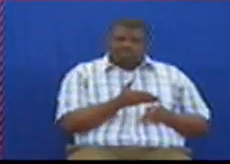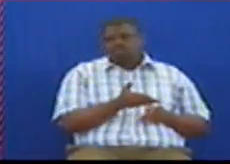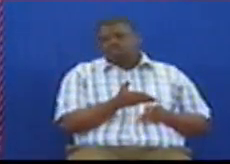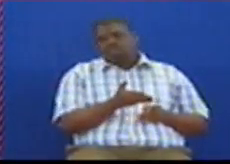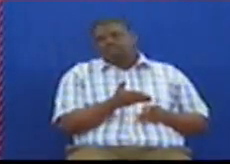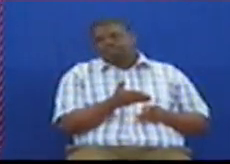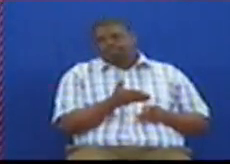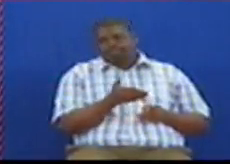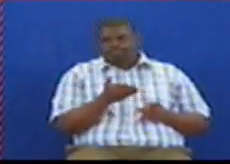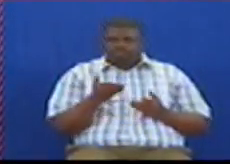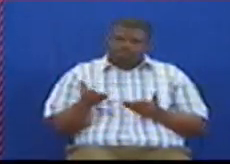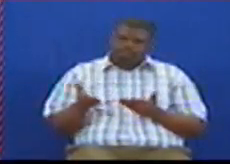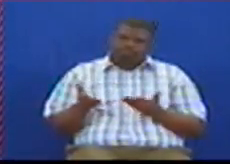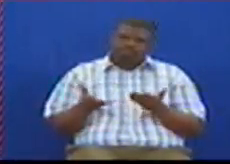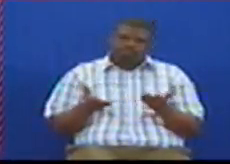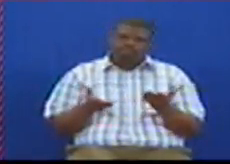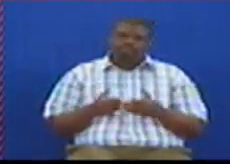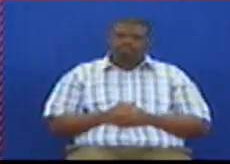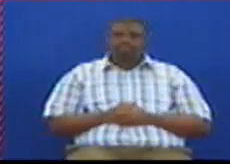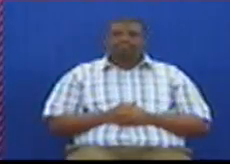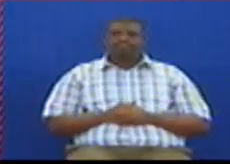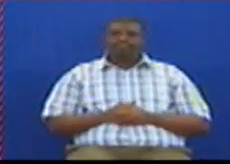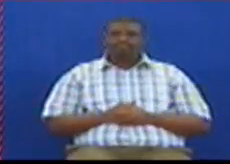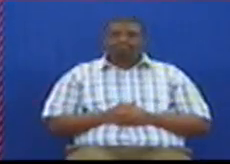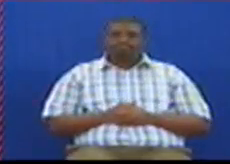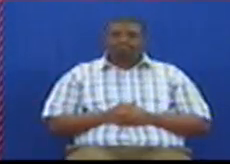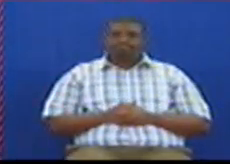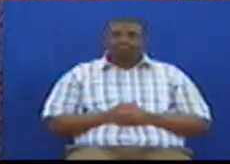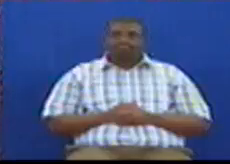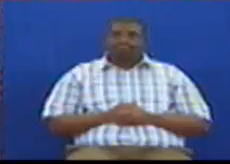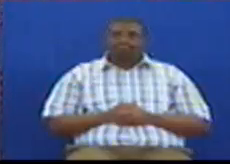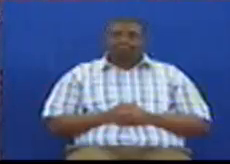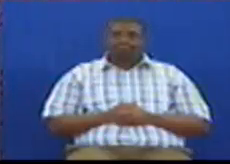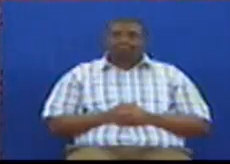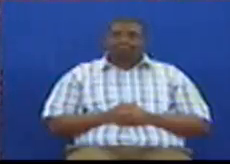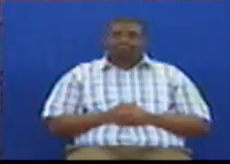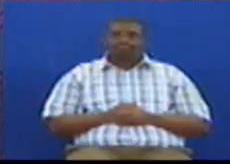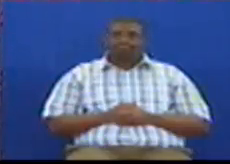na kuna nani nani kwa hiyo ni lazima ni mmoja basi za mashuru ni hivyo sasa kwa hiyo sasa ofisi